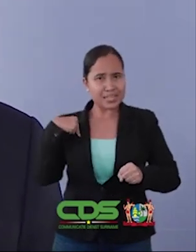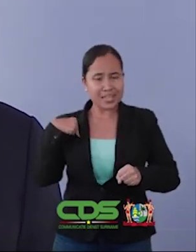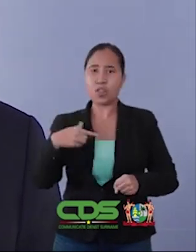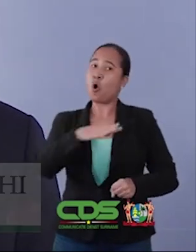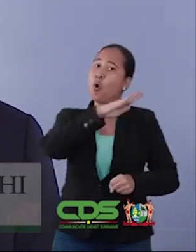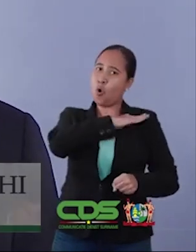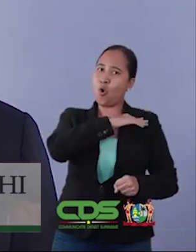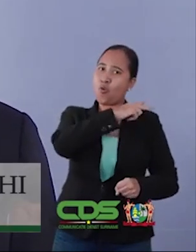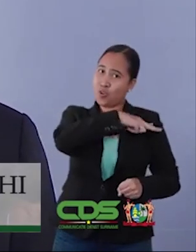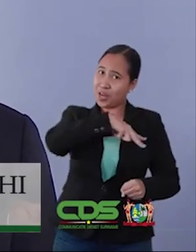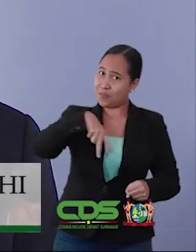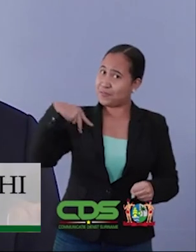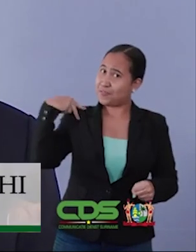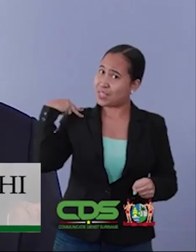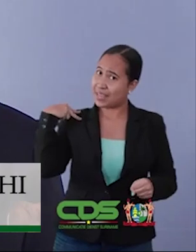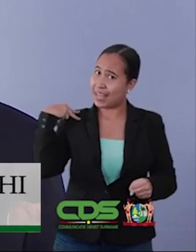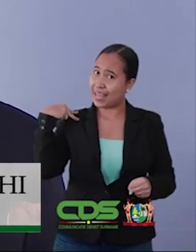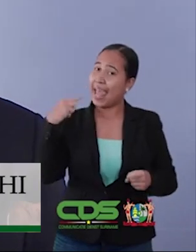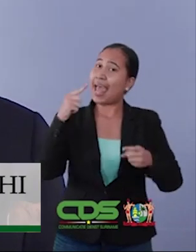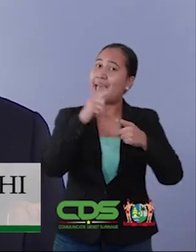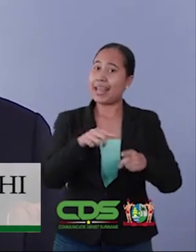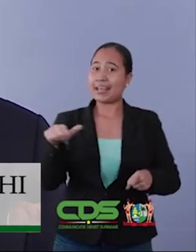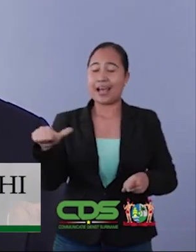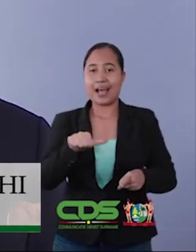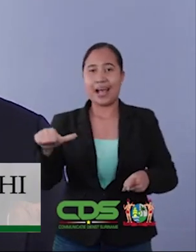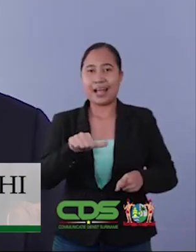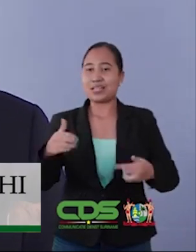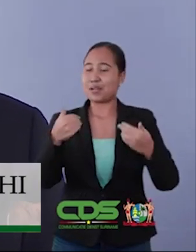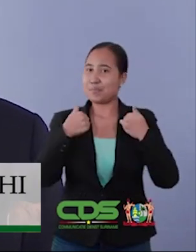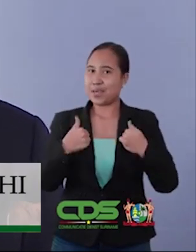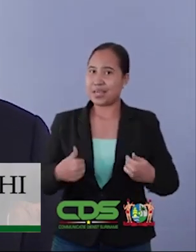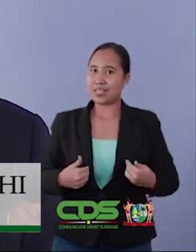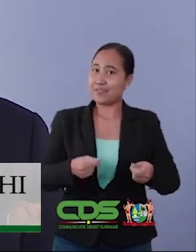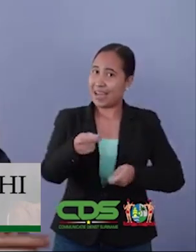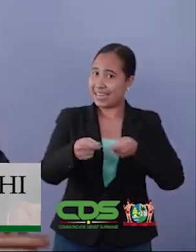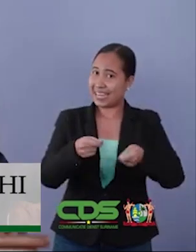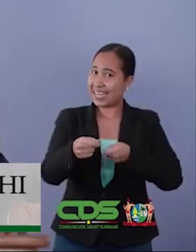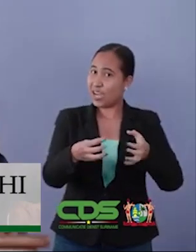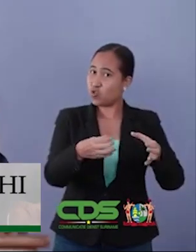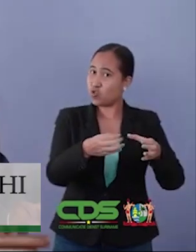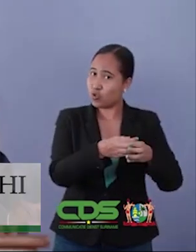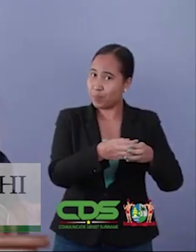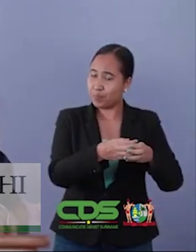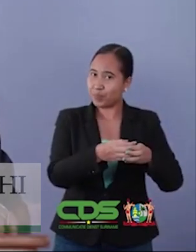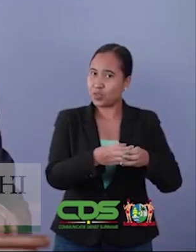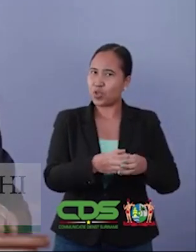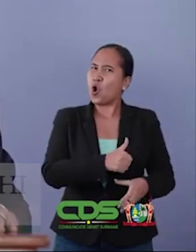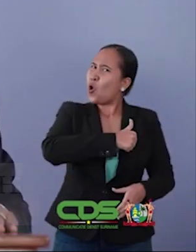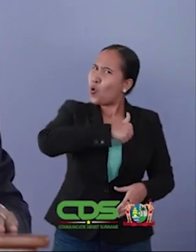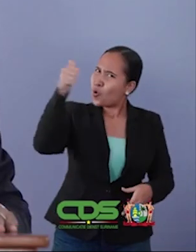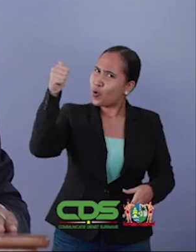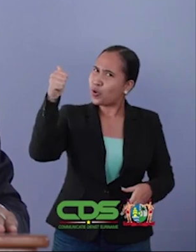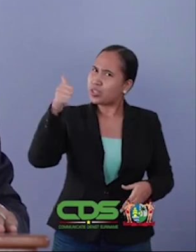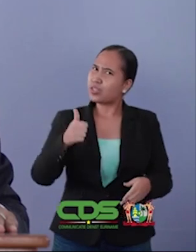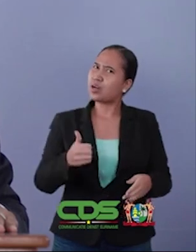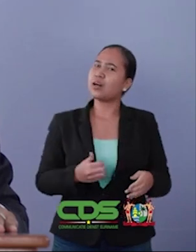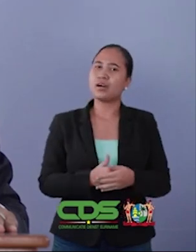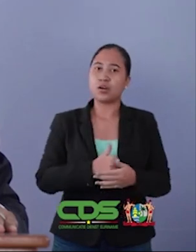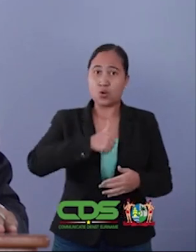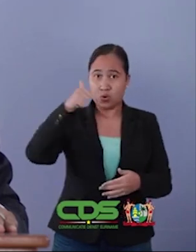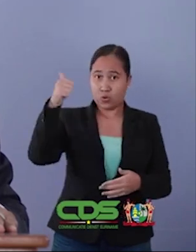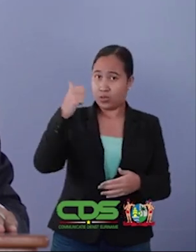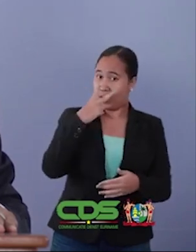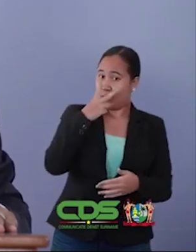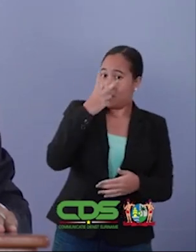de vice-president en alle andere leden van het regeerteam. De enorme vooruitgang die we in de